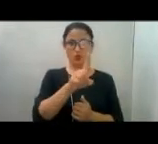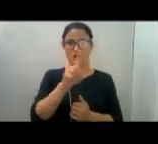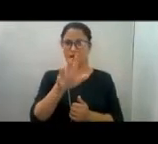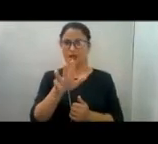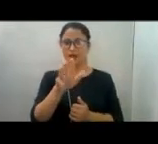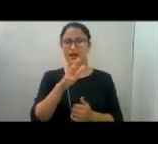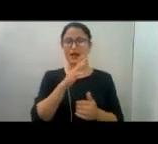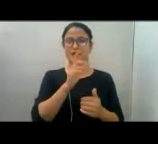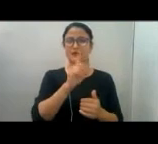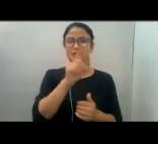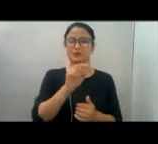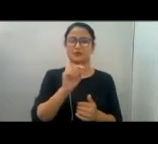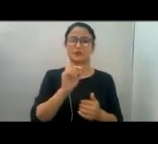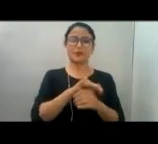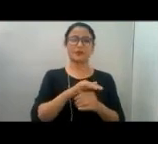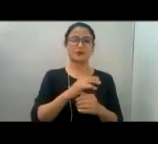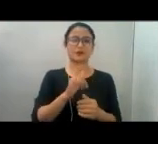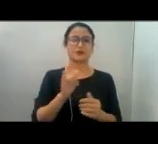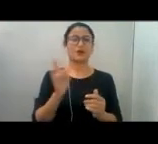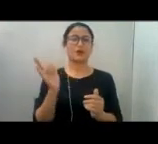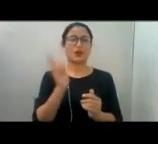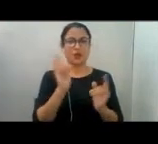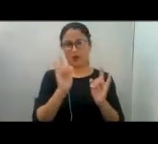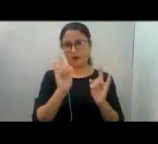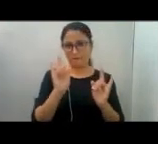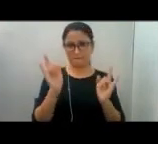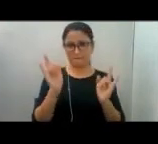19%भन्दा अलिकति बढीको चाहिँ प्रेम विवाह भएको छ भने